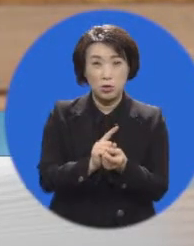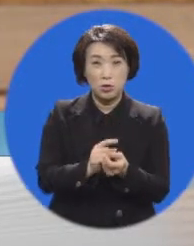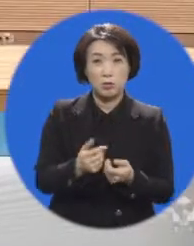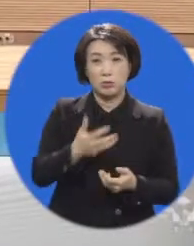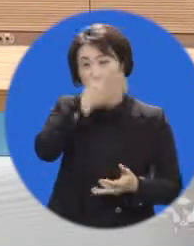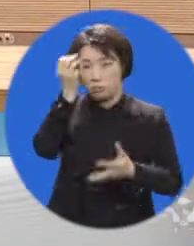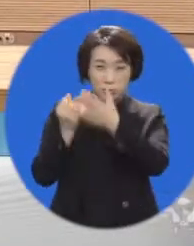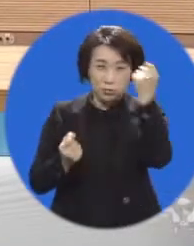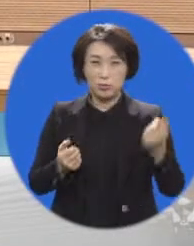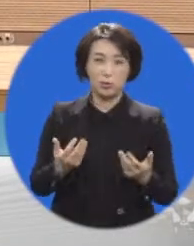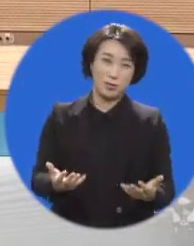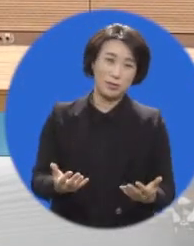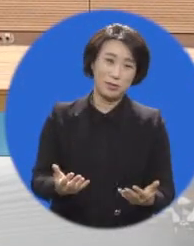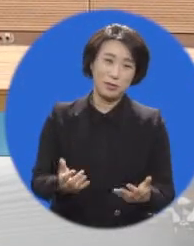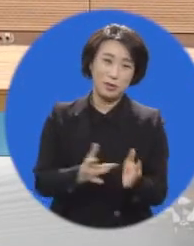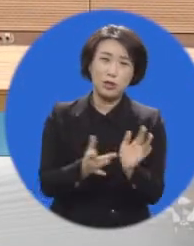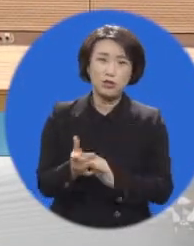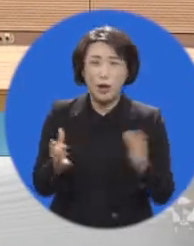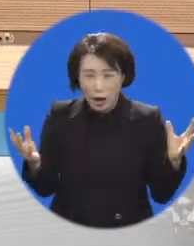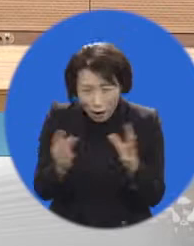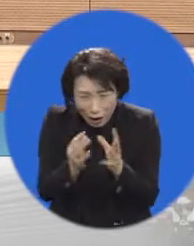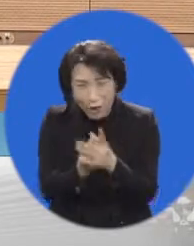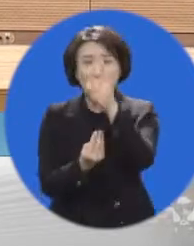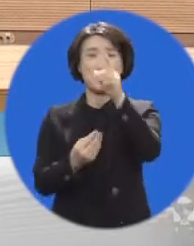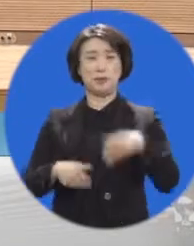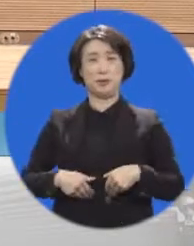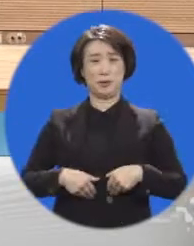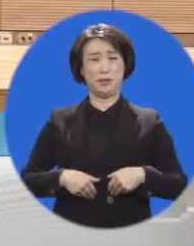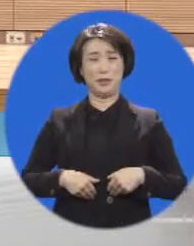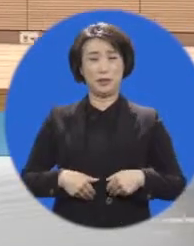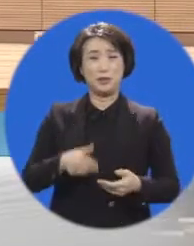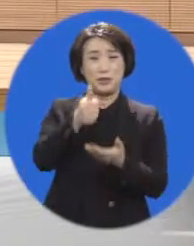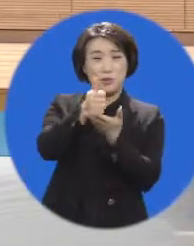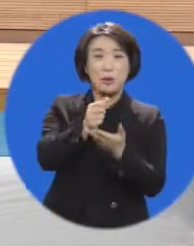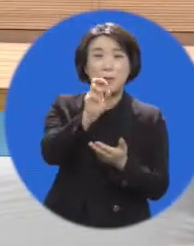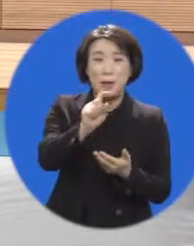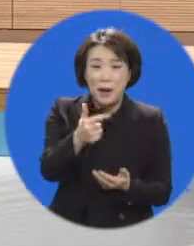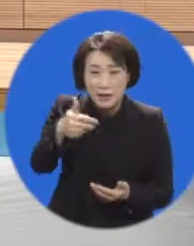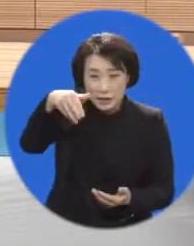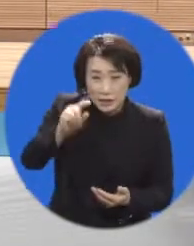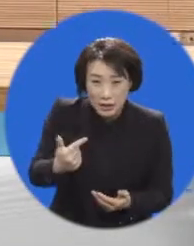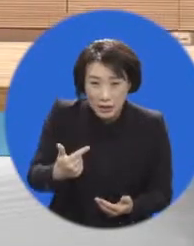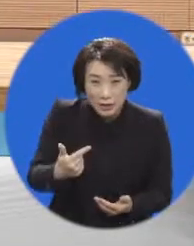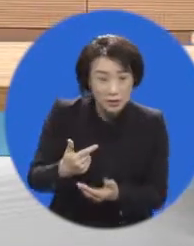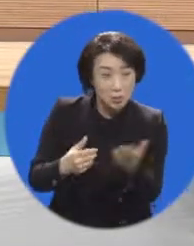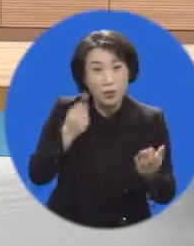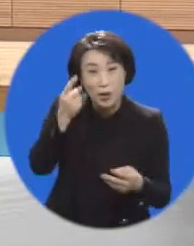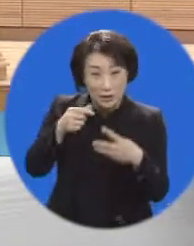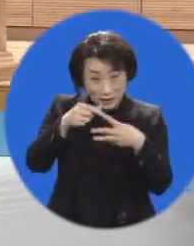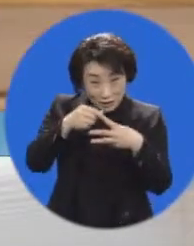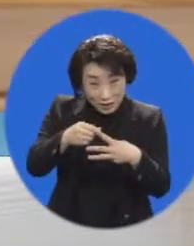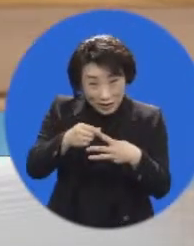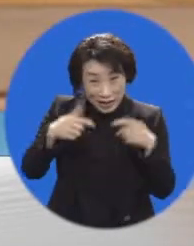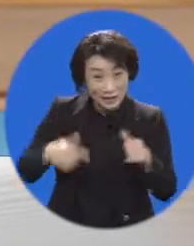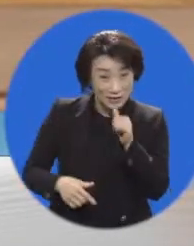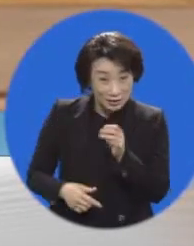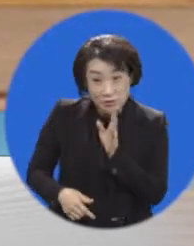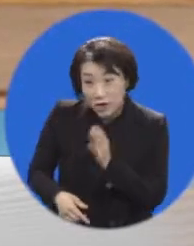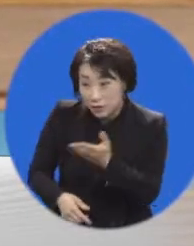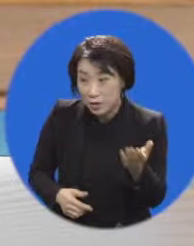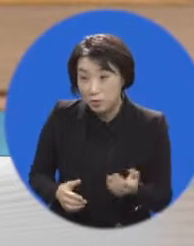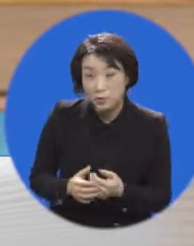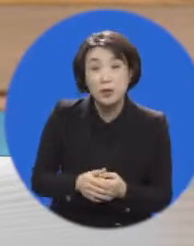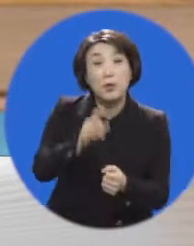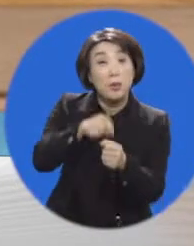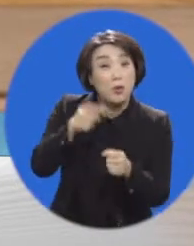될까? 예수로 하는데 우리가 주의 만찬하는 이유가 뭐요? 자,